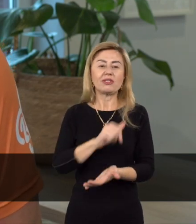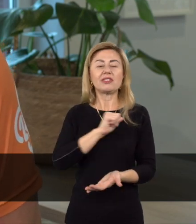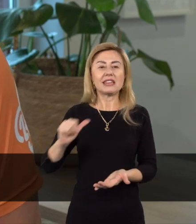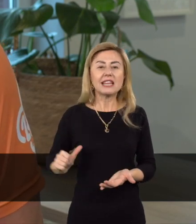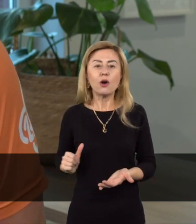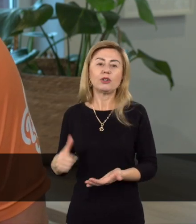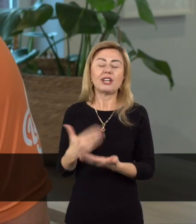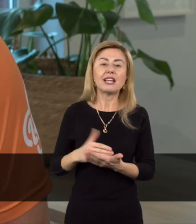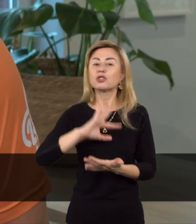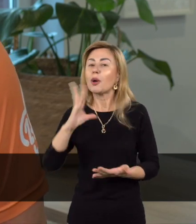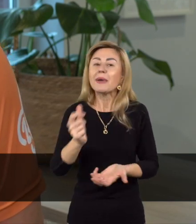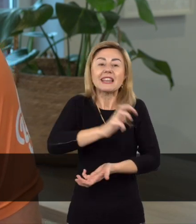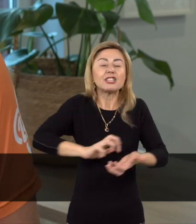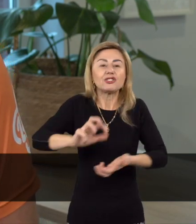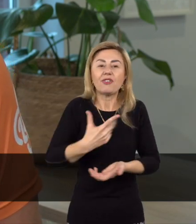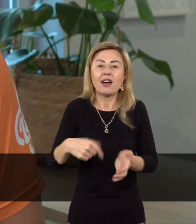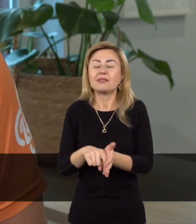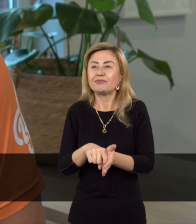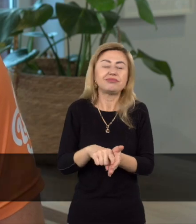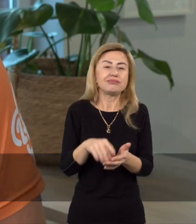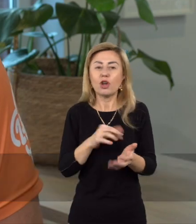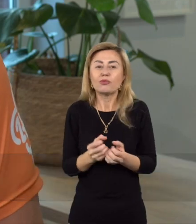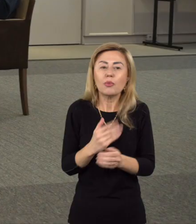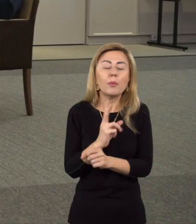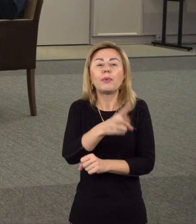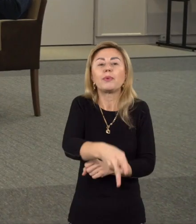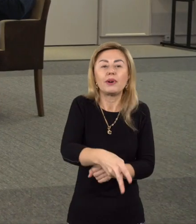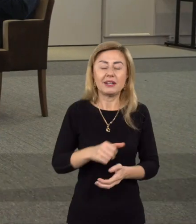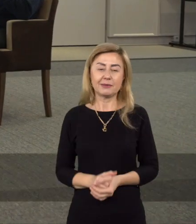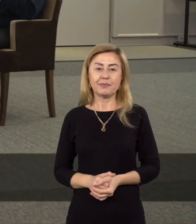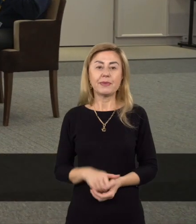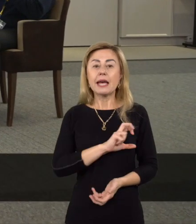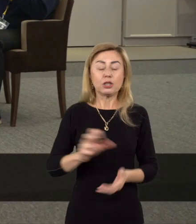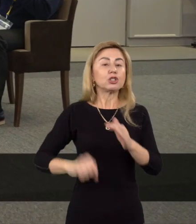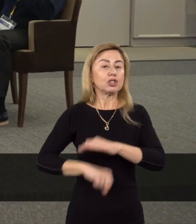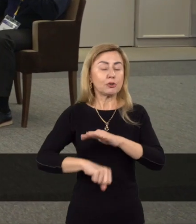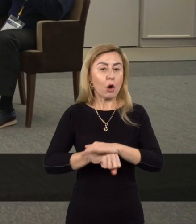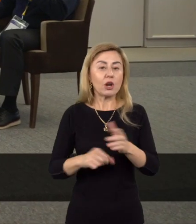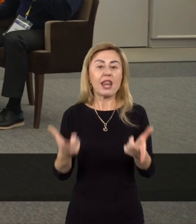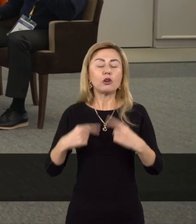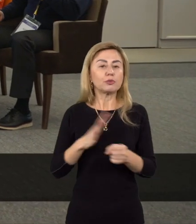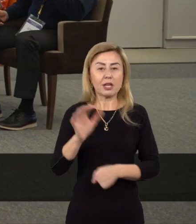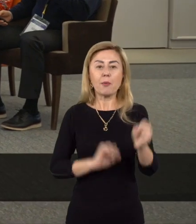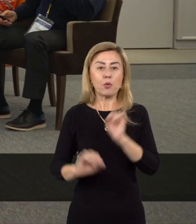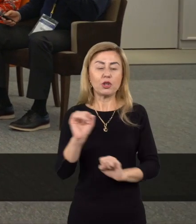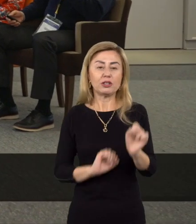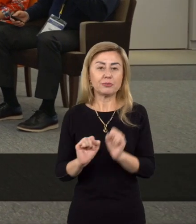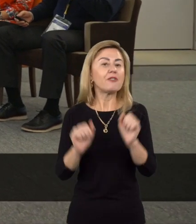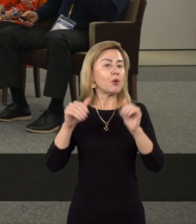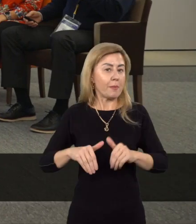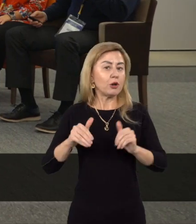żeby ten świat również był piękniejszy, łatwiej, o wiele bardziej dostępny. Czy sport dla osób z niepełnosprawnościami